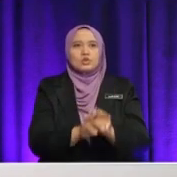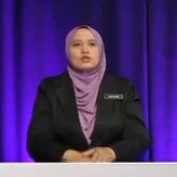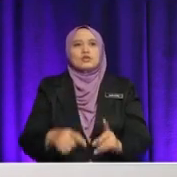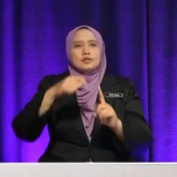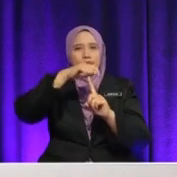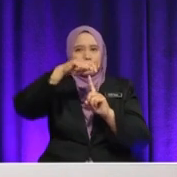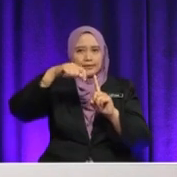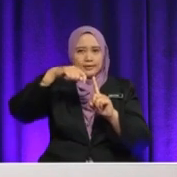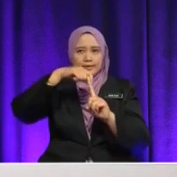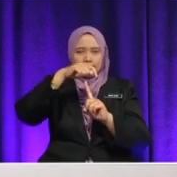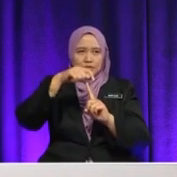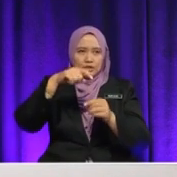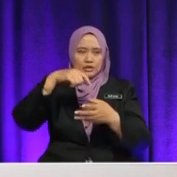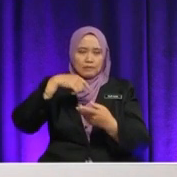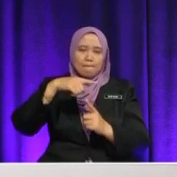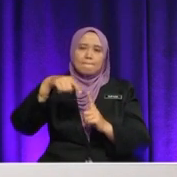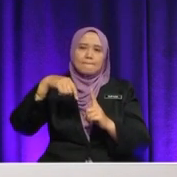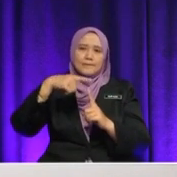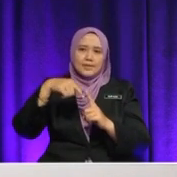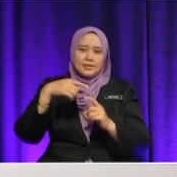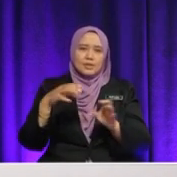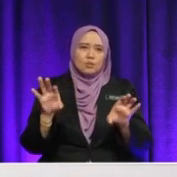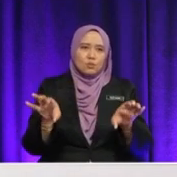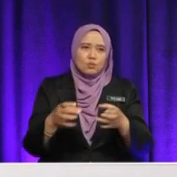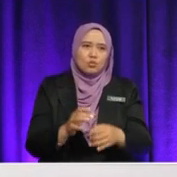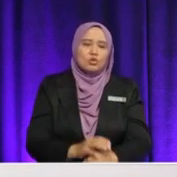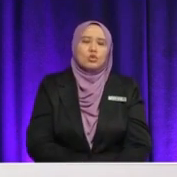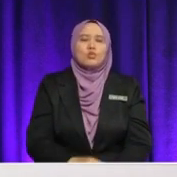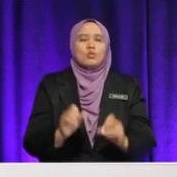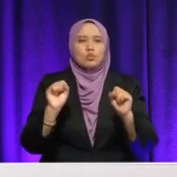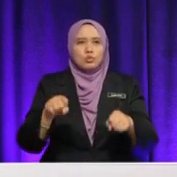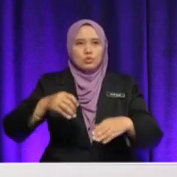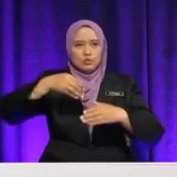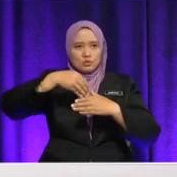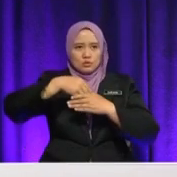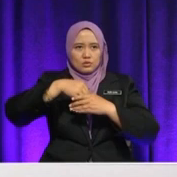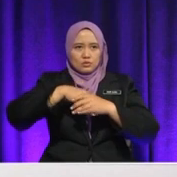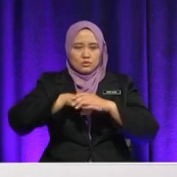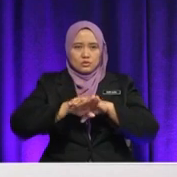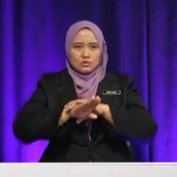oke-oke biodag dilaksanakan Mungkin dia boleh masukkan bilangan